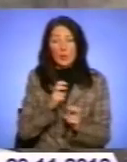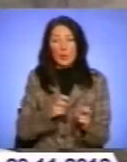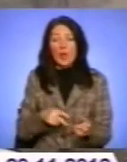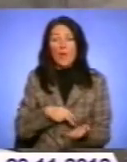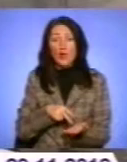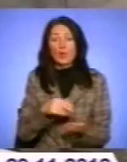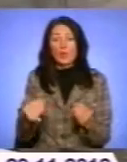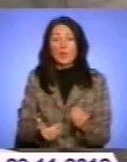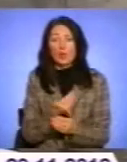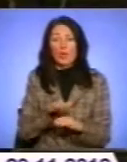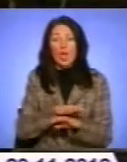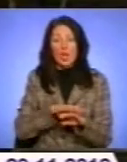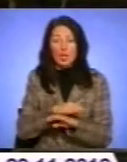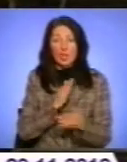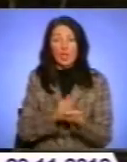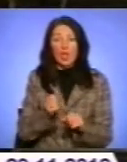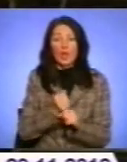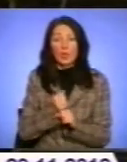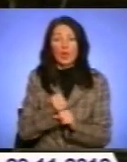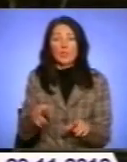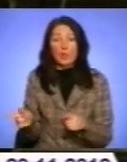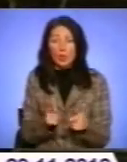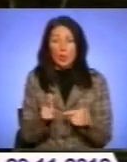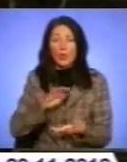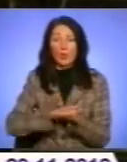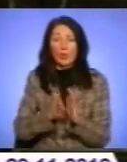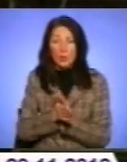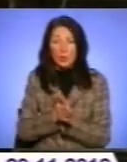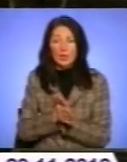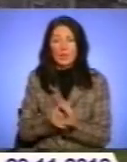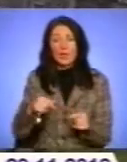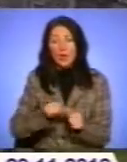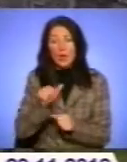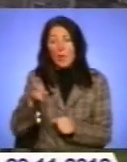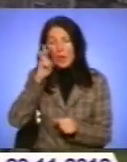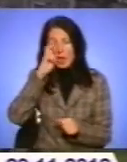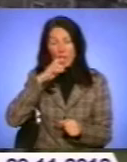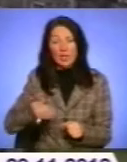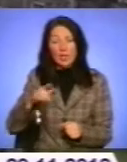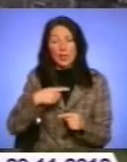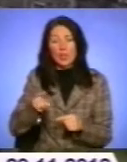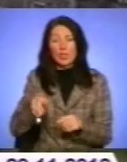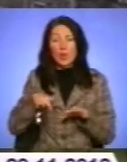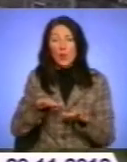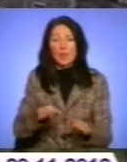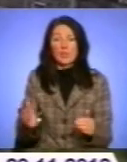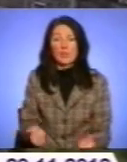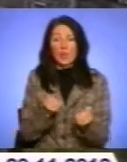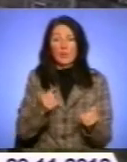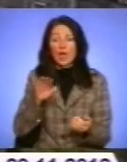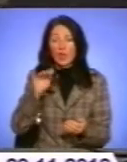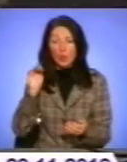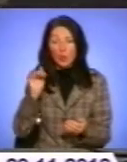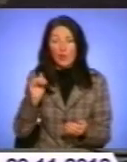триває робота з підготовки та укладення угод про вільну торгівлю з окремими країнами. Інший механізм підтримки – кредитування експорту. У планах побудувати